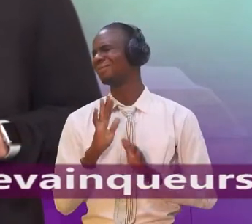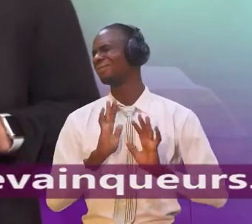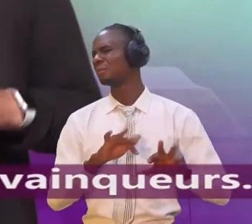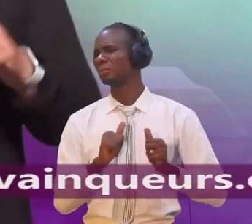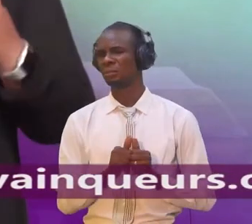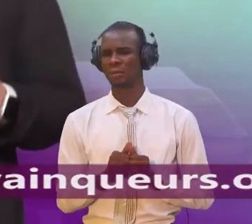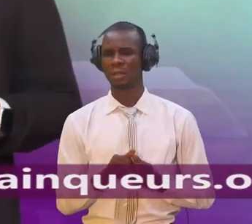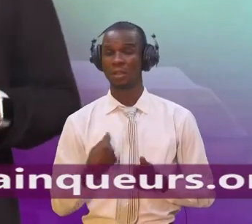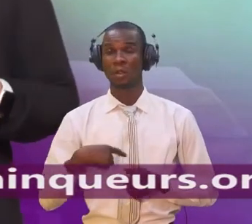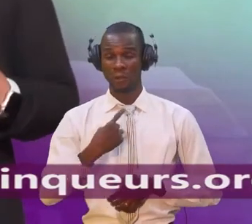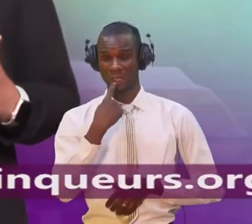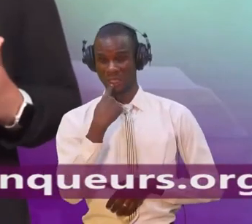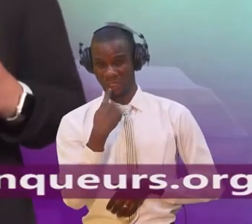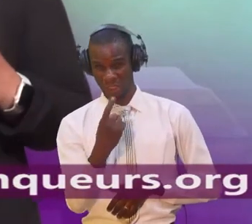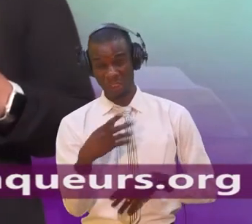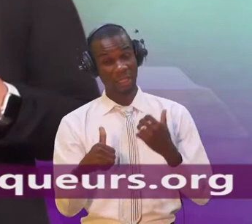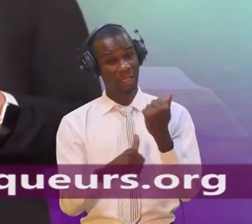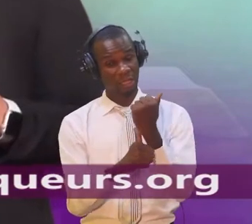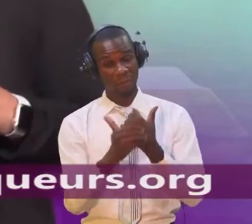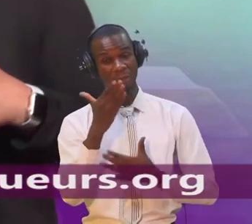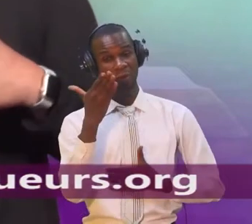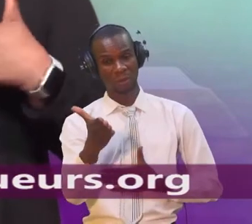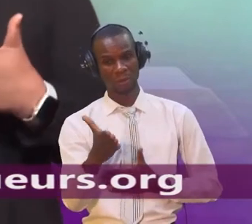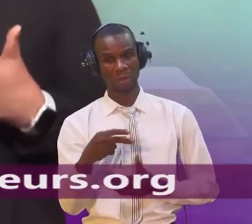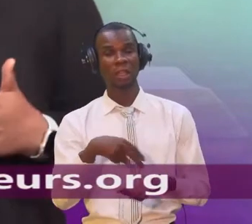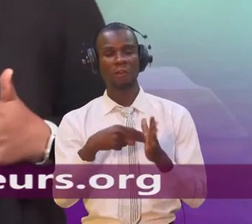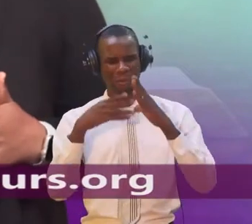Na wengine hata wanapoteza hamu ya kuishi.